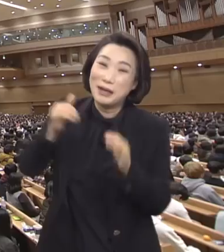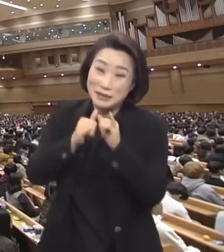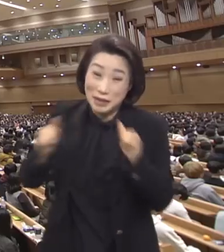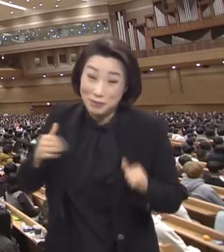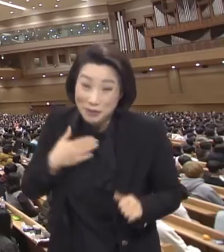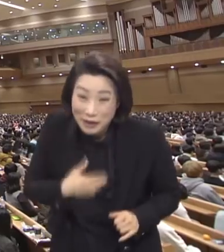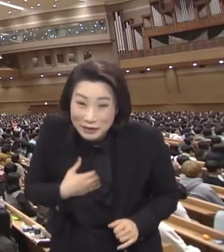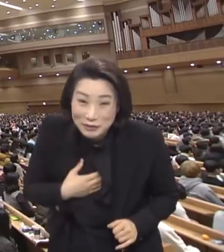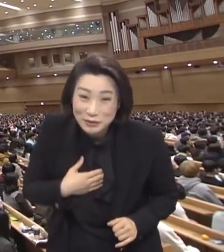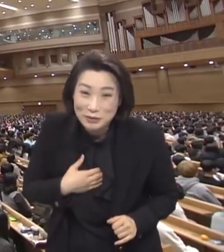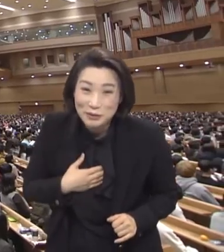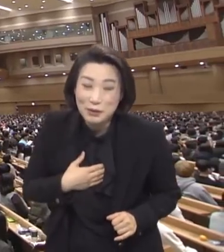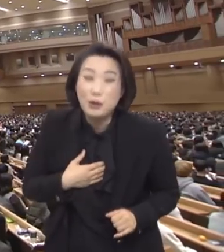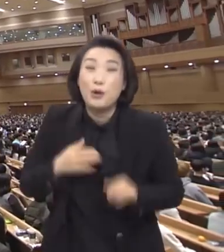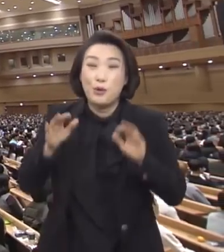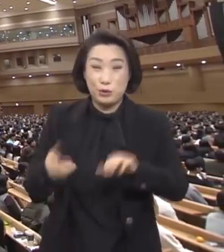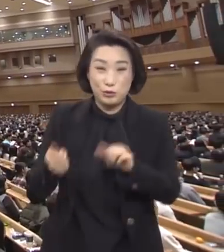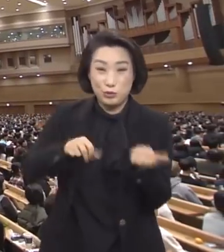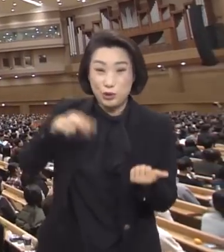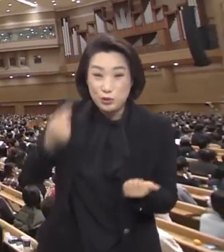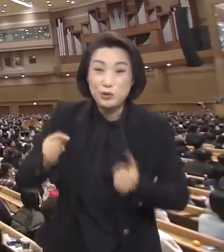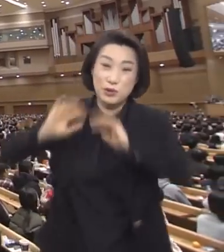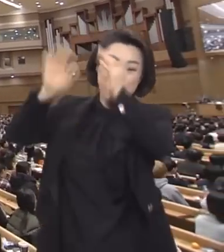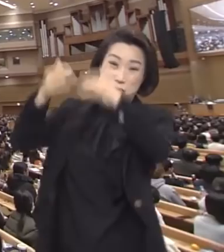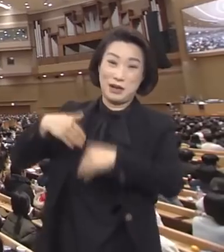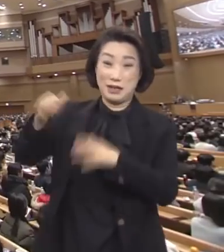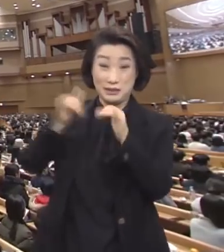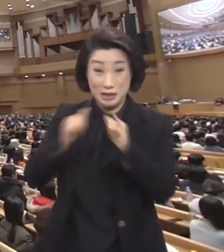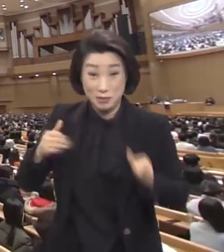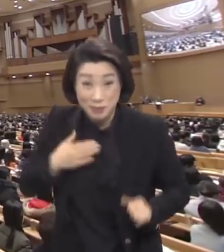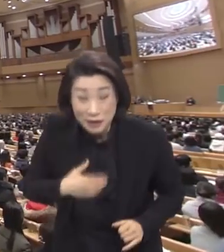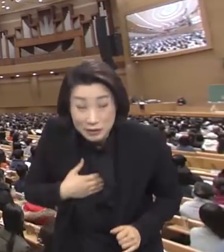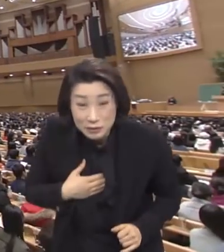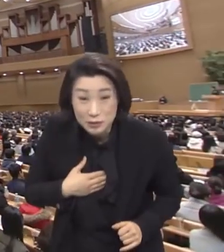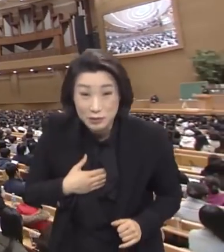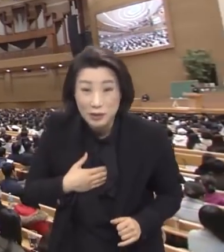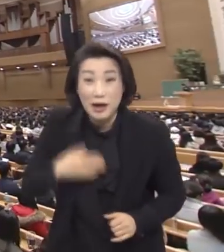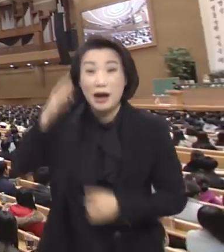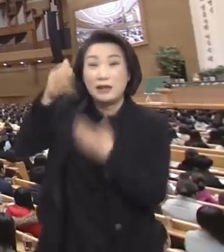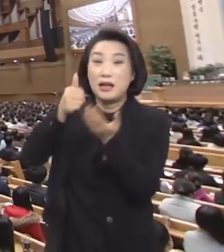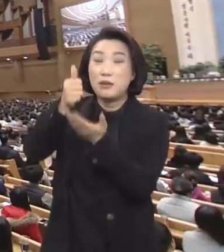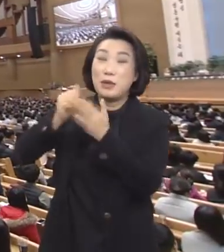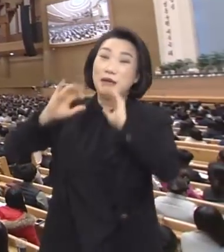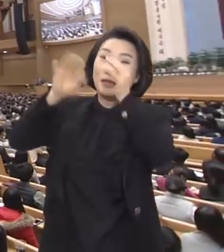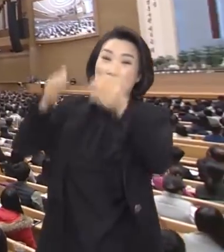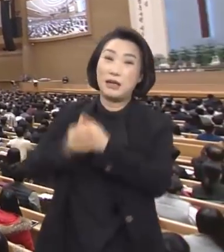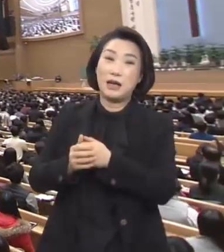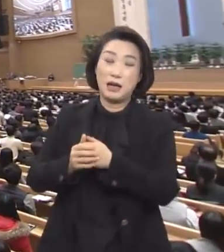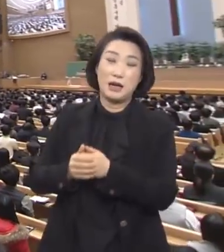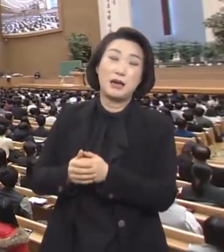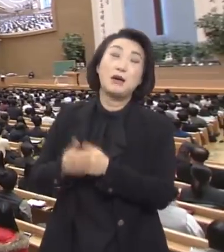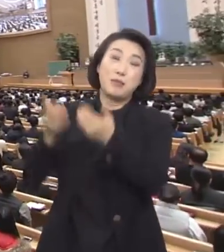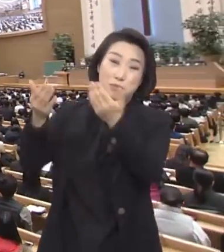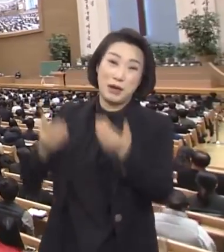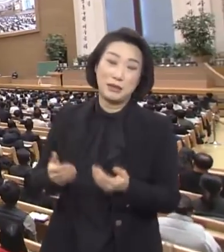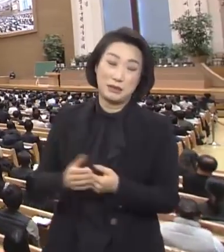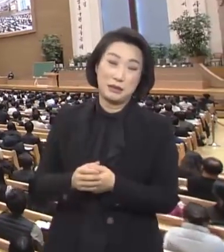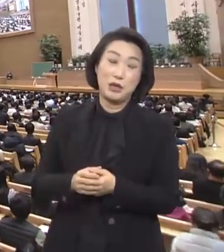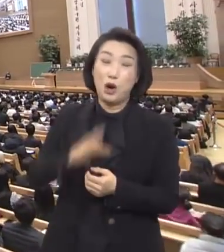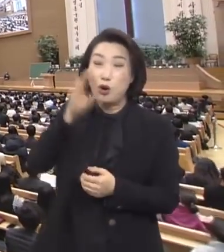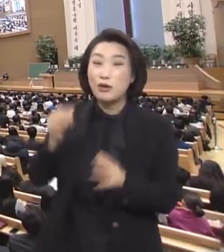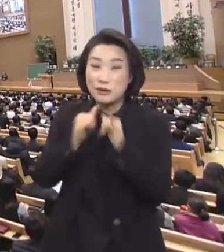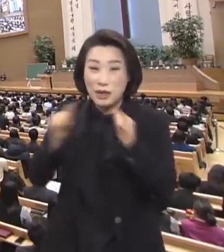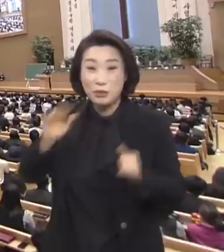사람, 오늘 죽어도 천국 갈 수 있는 사람, 하나님의 나라를 유업으로 받을 수 있는 거룩한